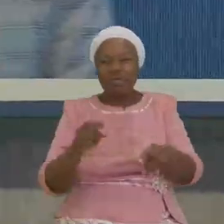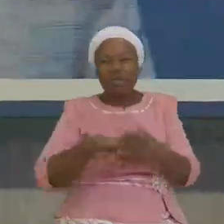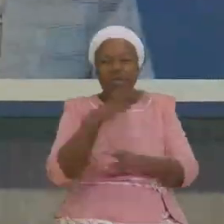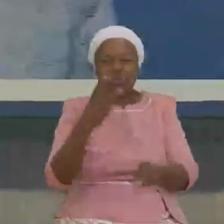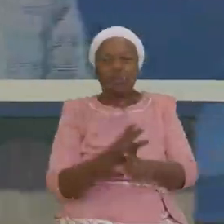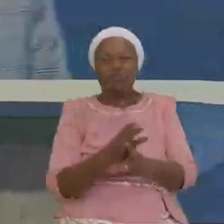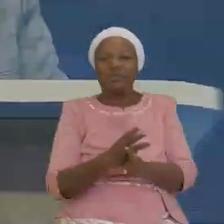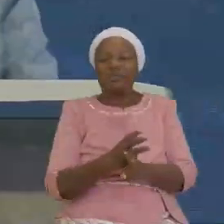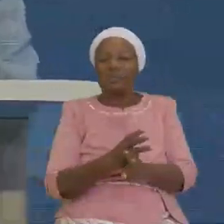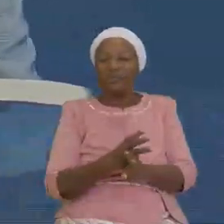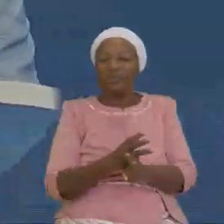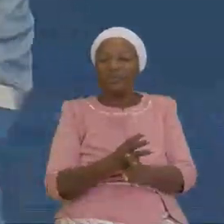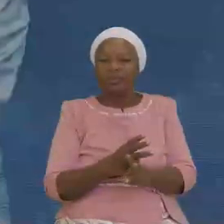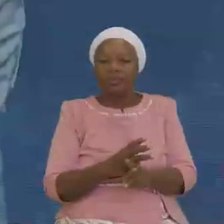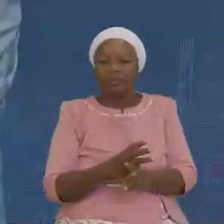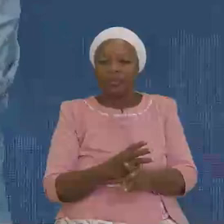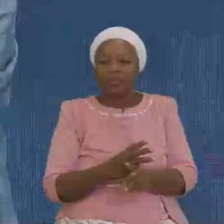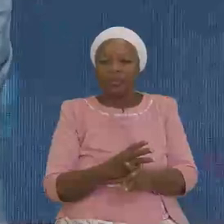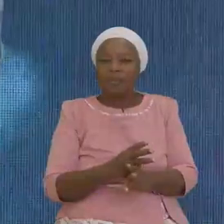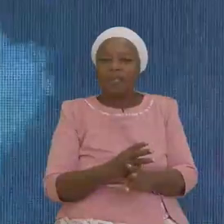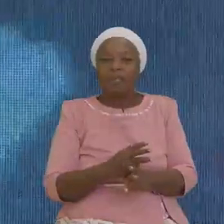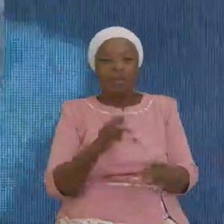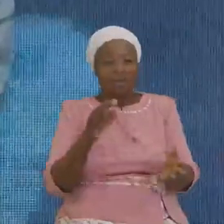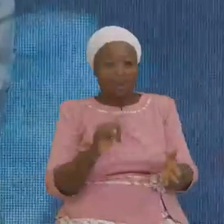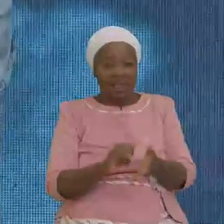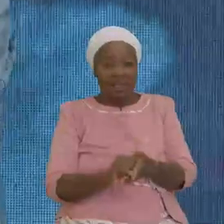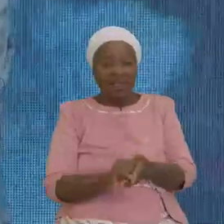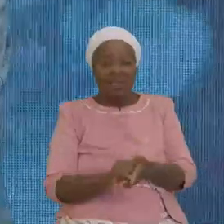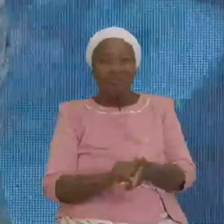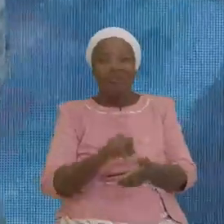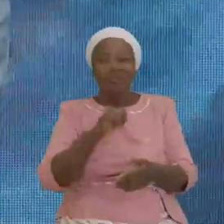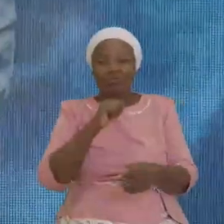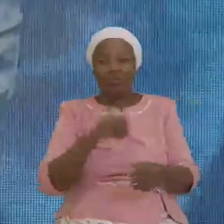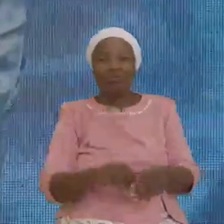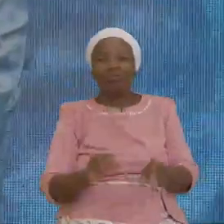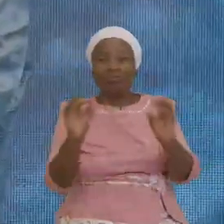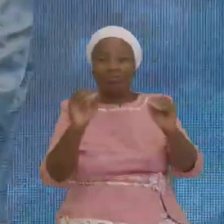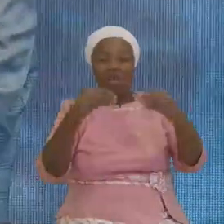rédemption pour tout homme, dans toute nation, de par le monde entier.